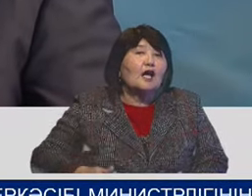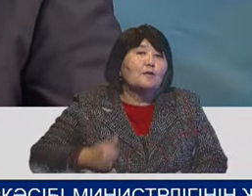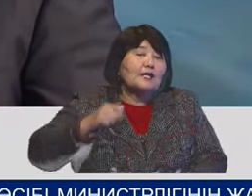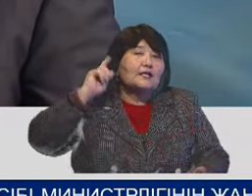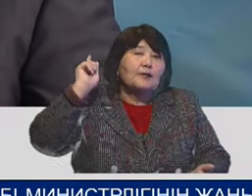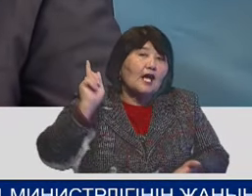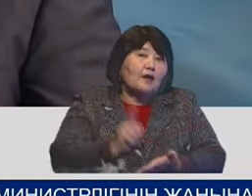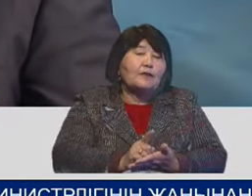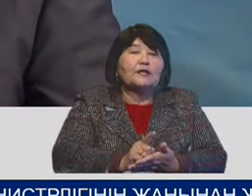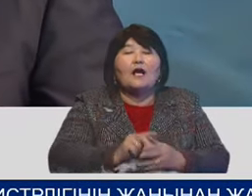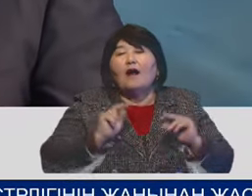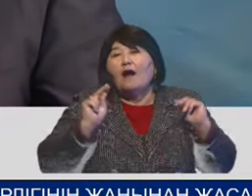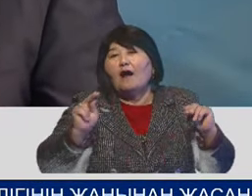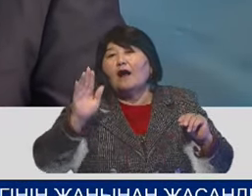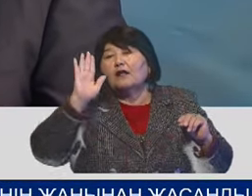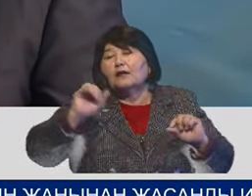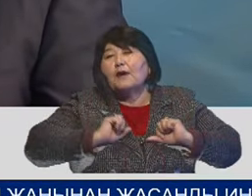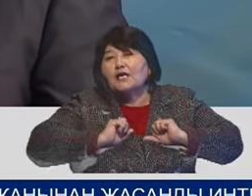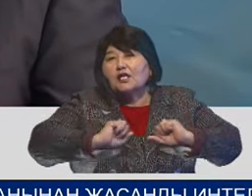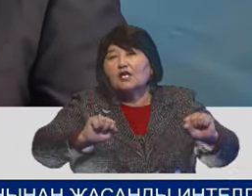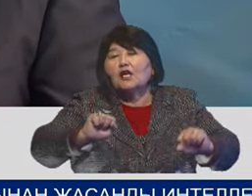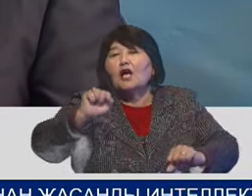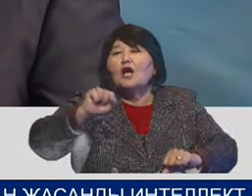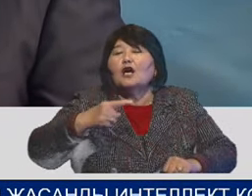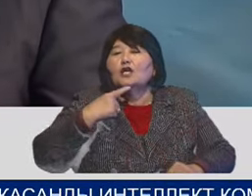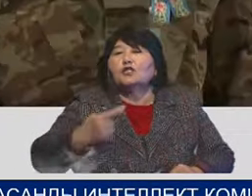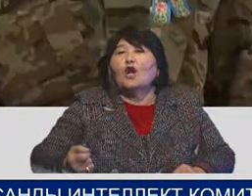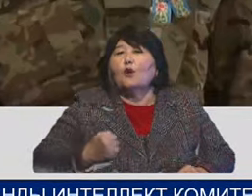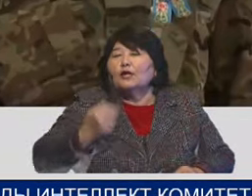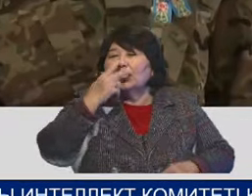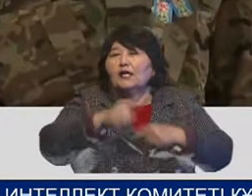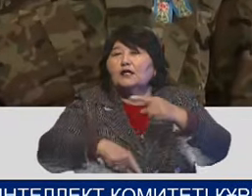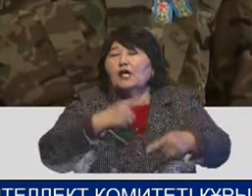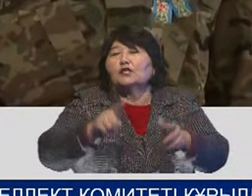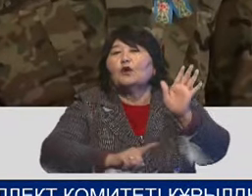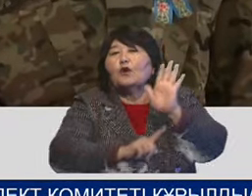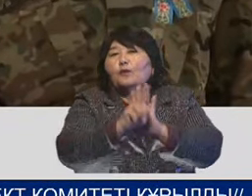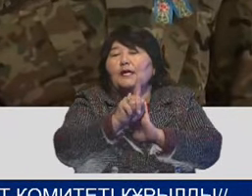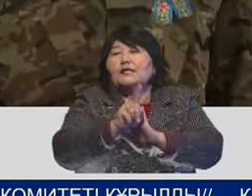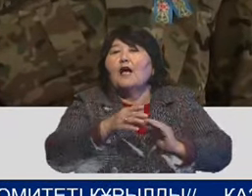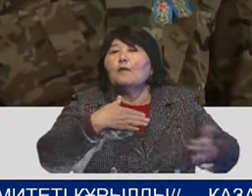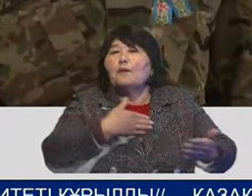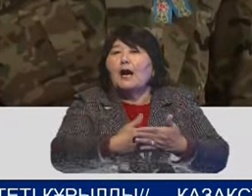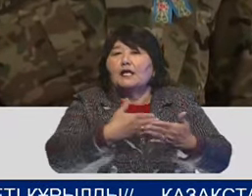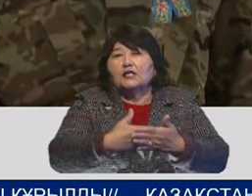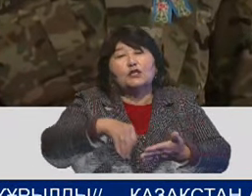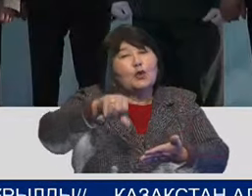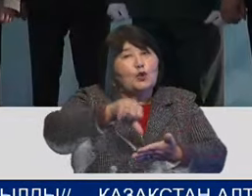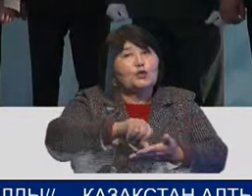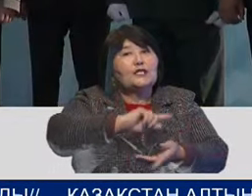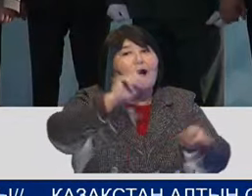міндетіне, аға буынның ерлік және жауынгерлік дәстүрлерінен бастау алған патриотизмнің үлгісіне